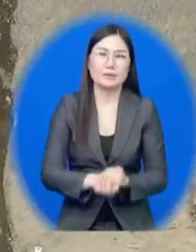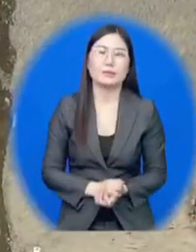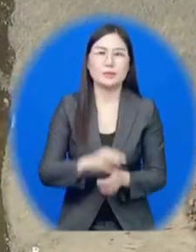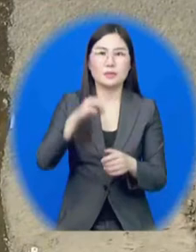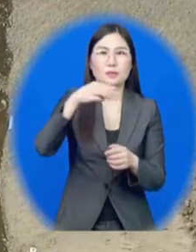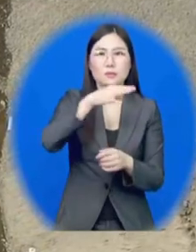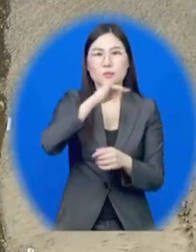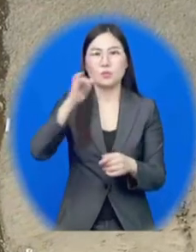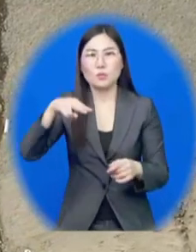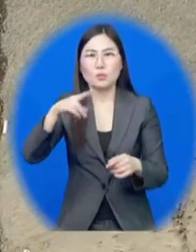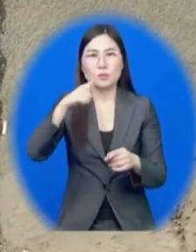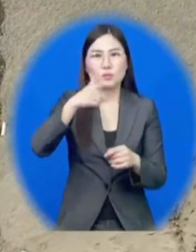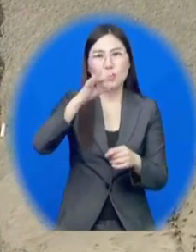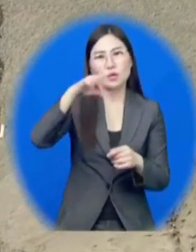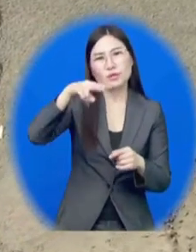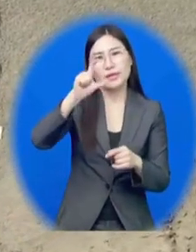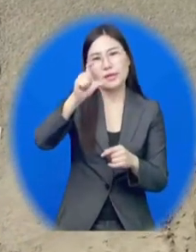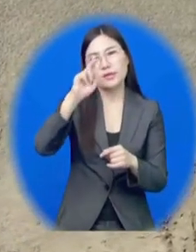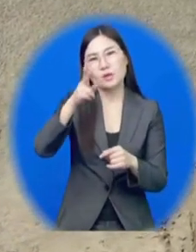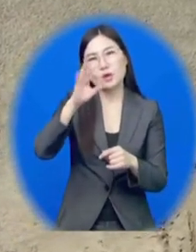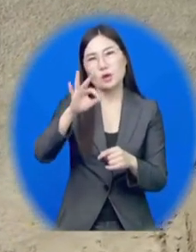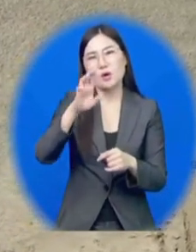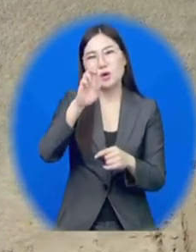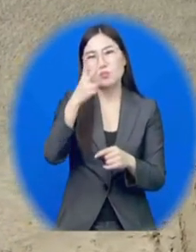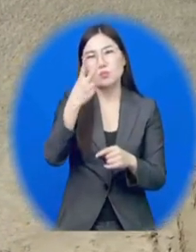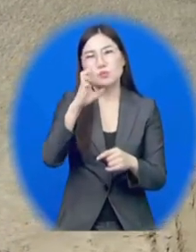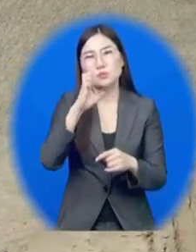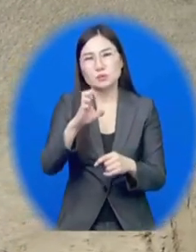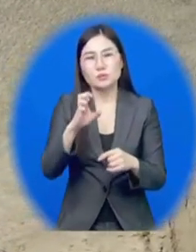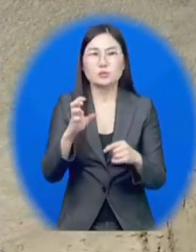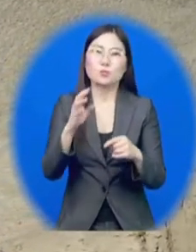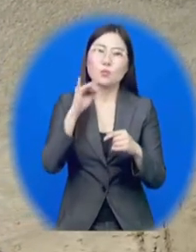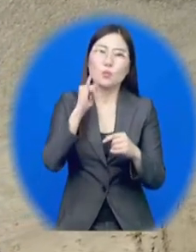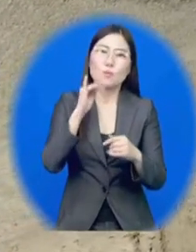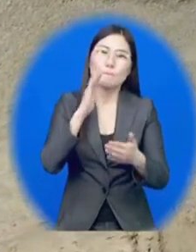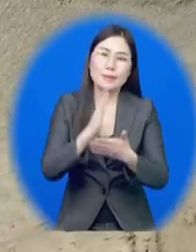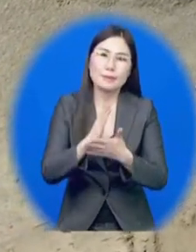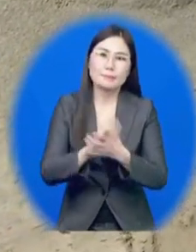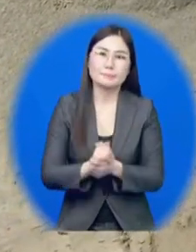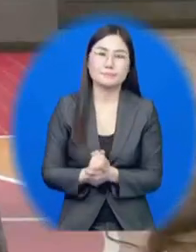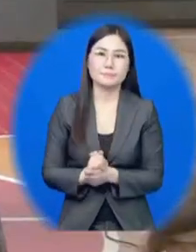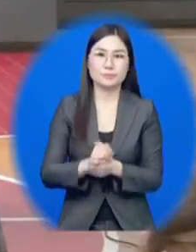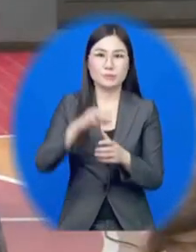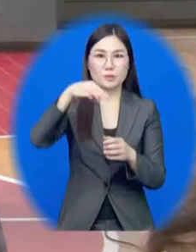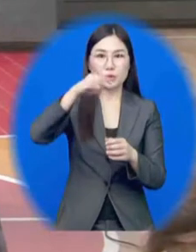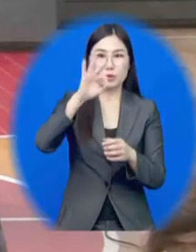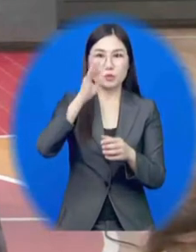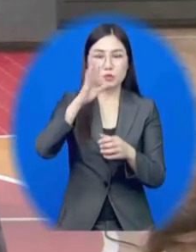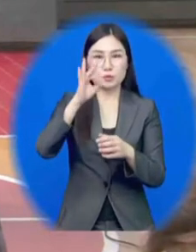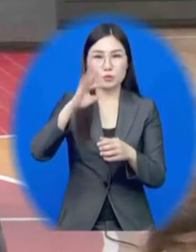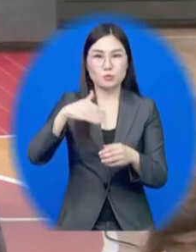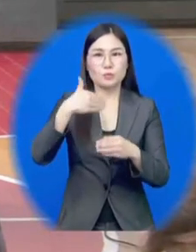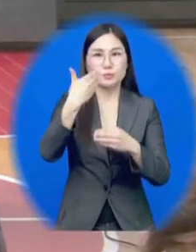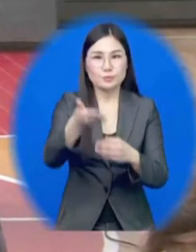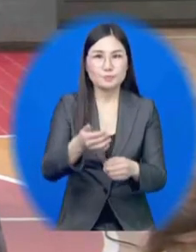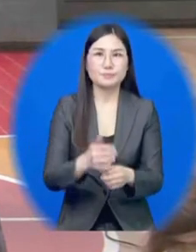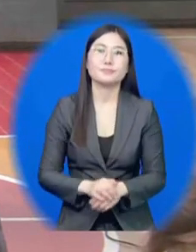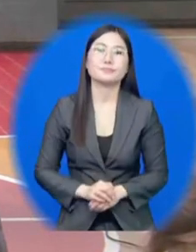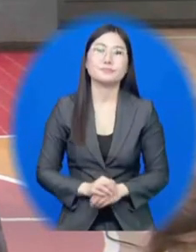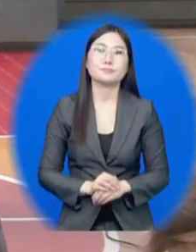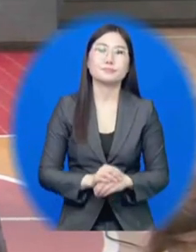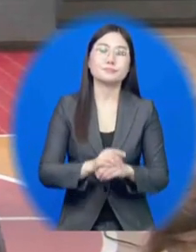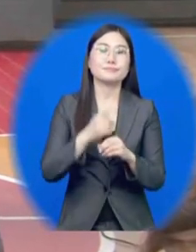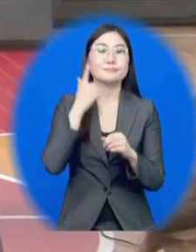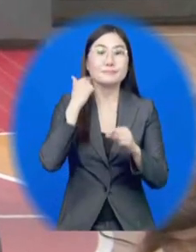экобусд сөргөөр нөлөөлж байгаа гэдгийг иргэд хэлж байна. За улсын хурлын гишүүн дээр хороодод улс нийслэлийн төсвийн хөрөнгө оруулалтаар төлөвлөгдсөн ажлуудыг танилцуулсан